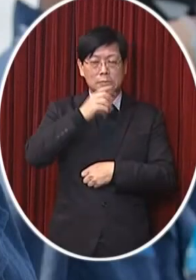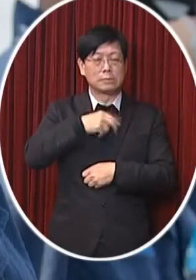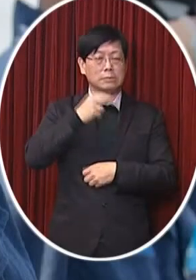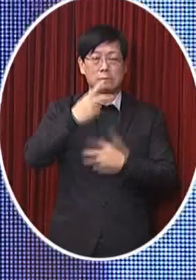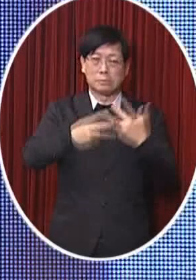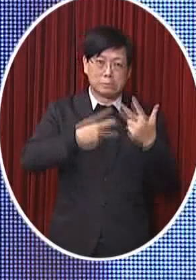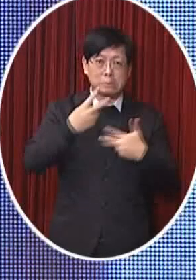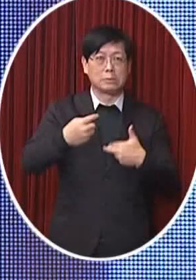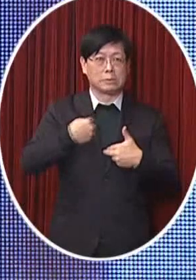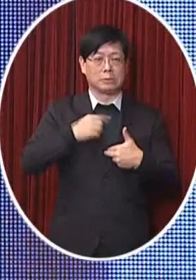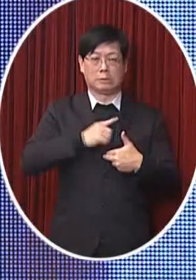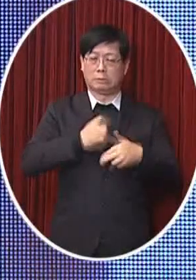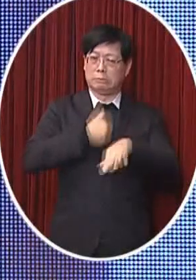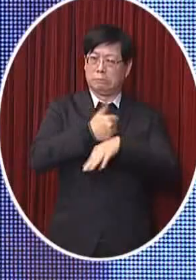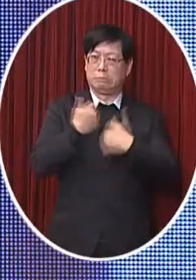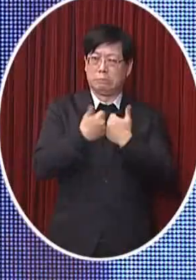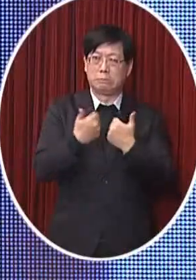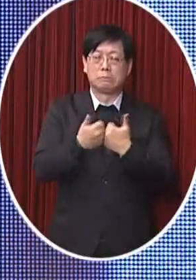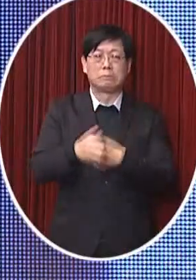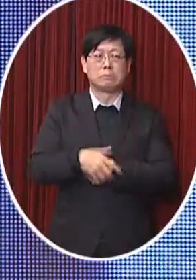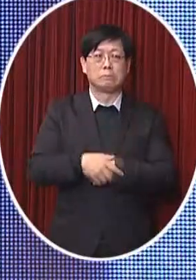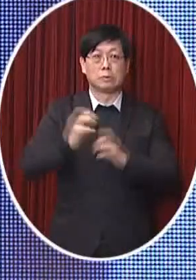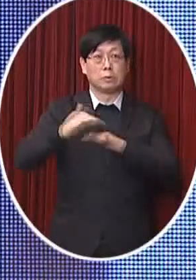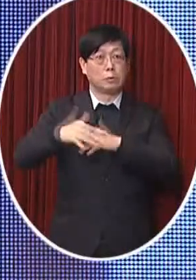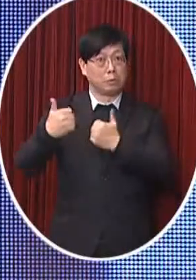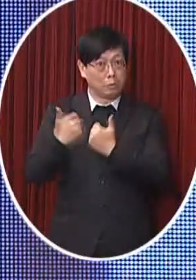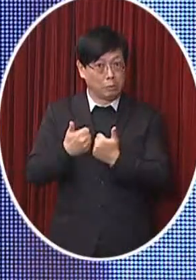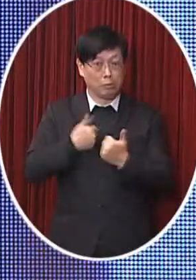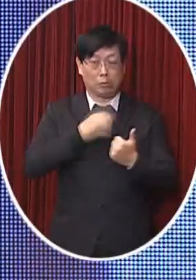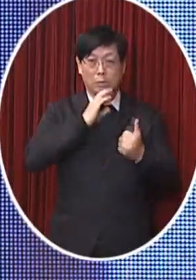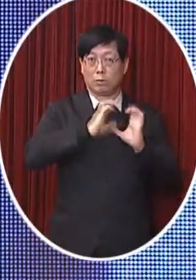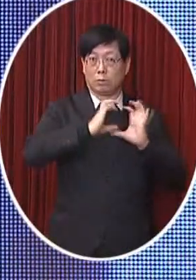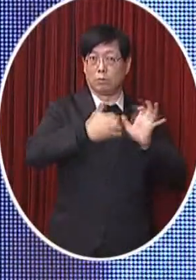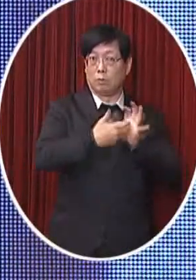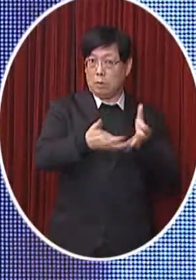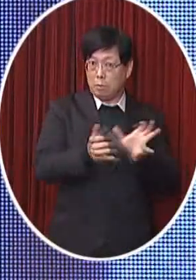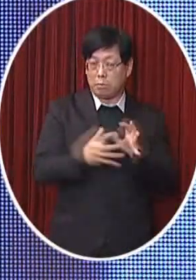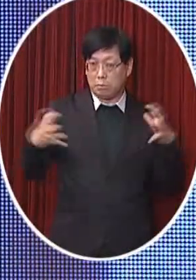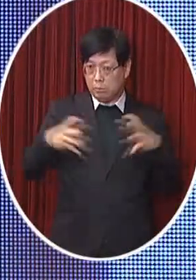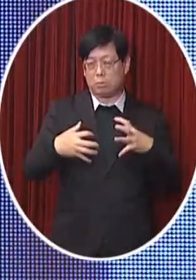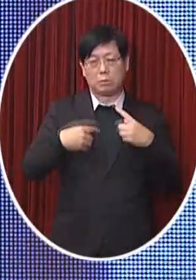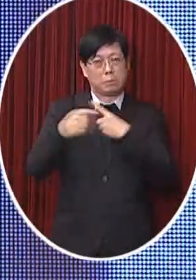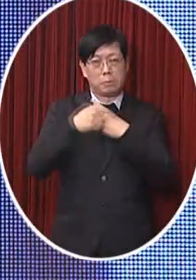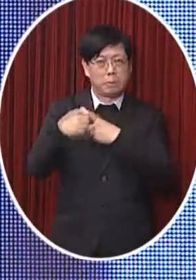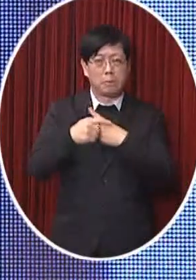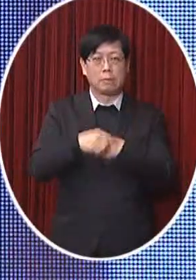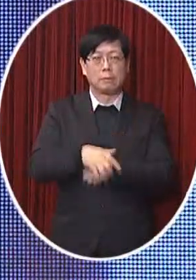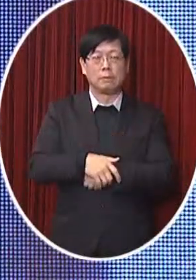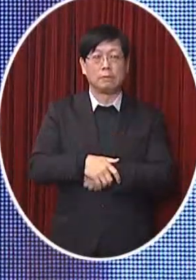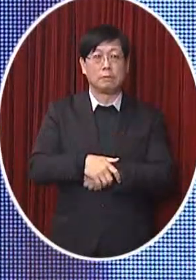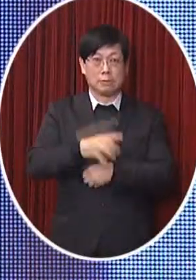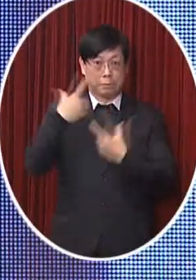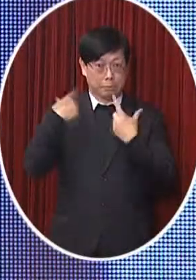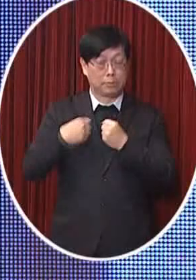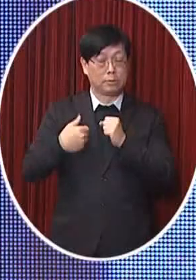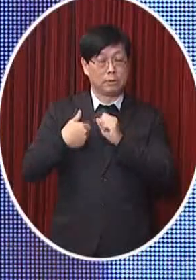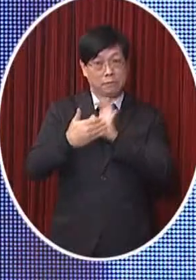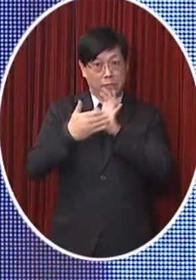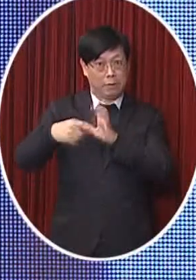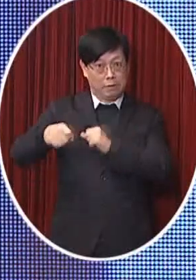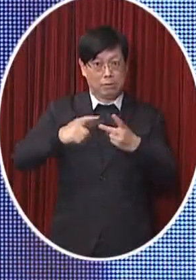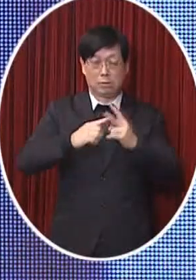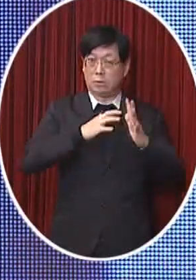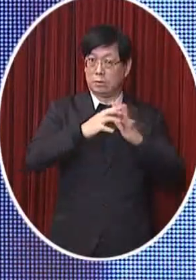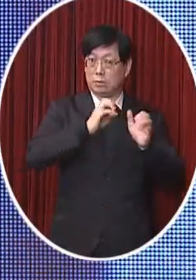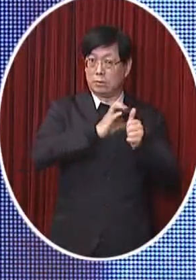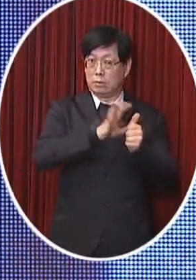个礼拜亲自主持会议，经过国安会跟国防部共同作业，从防卫战略、作战